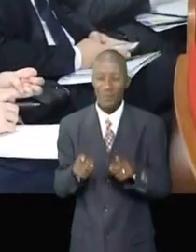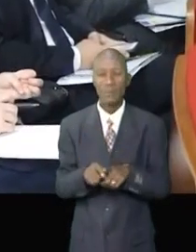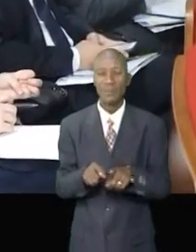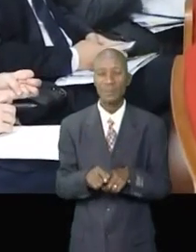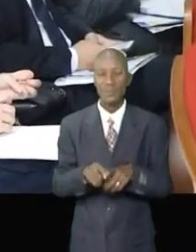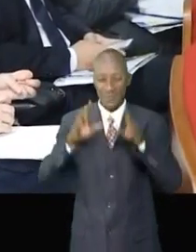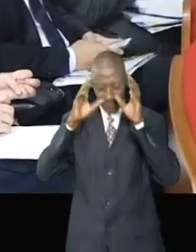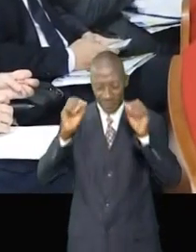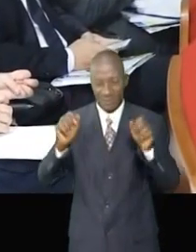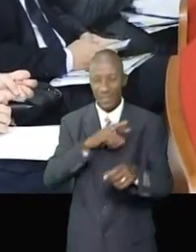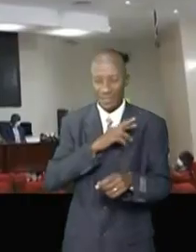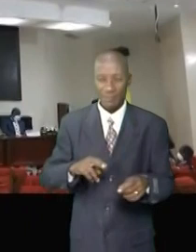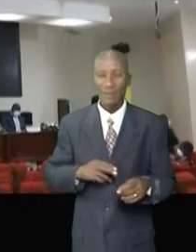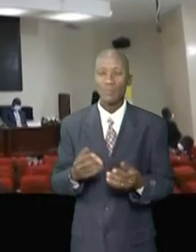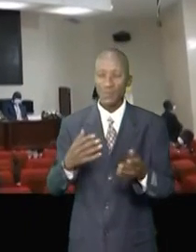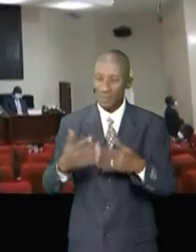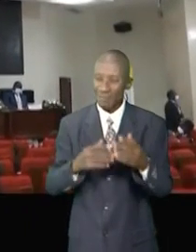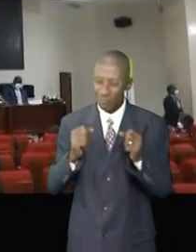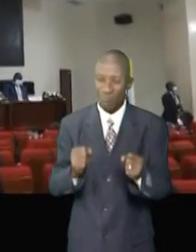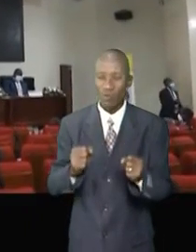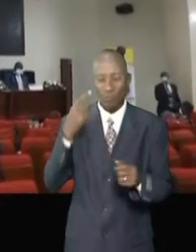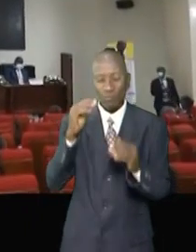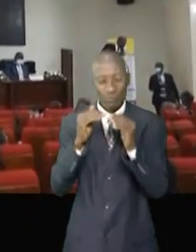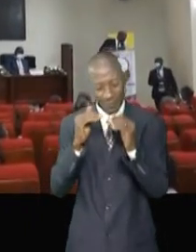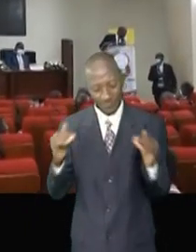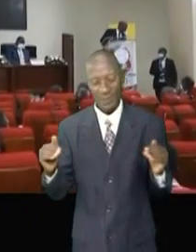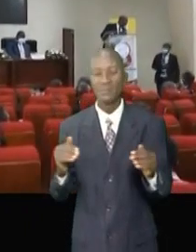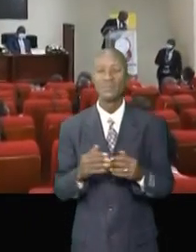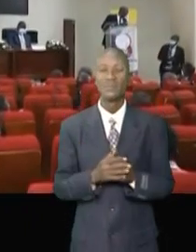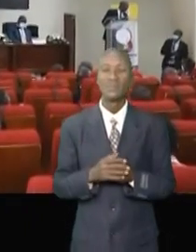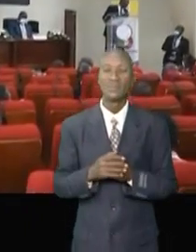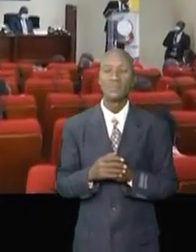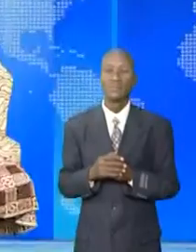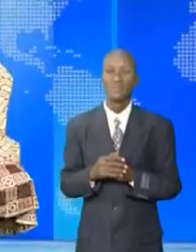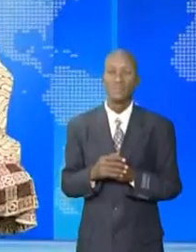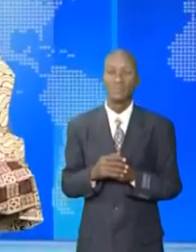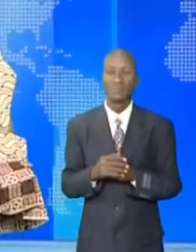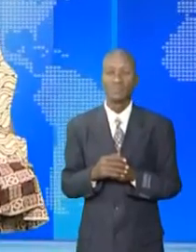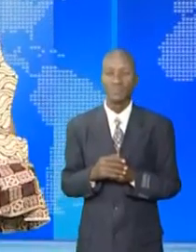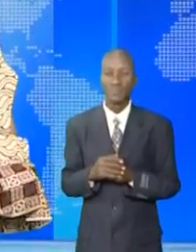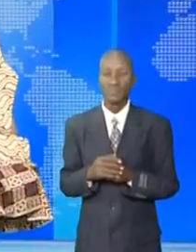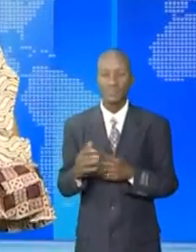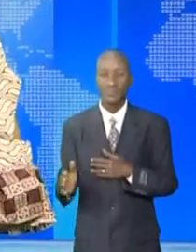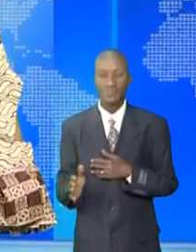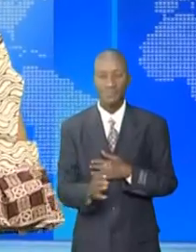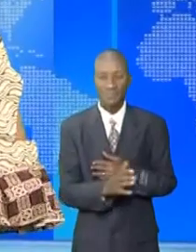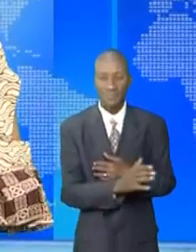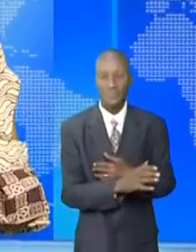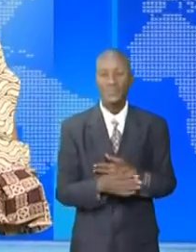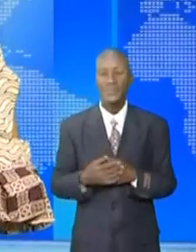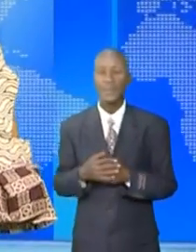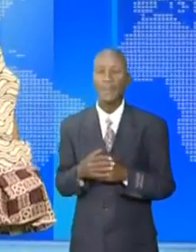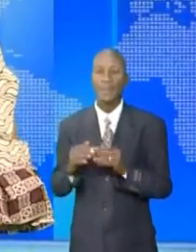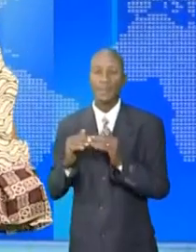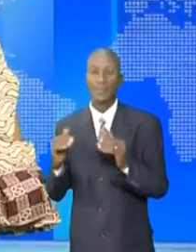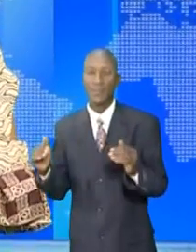président de la République, Félix Antoine Tshisekedi Tshilombo, pour le retour de la paix en RDC. De la pandémie à la paix, c'est le thème